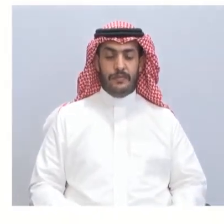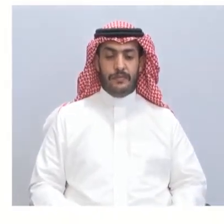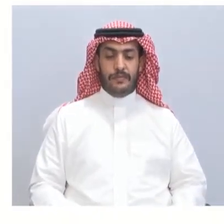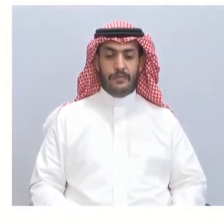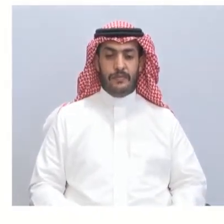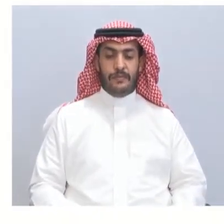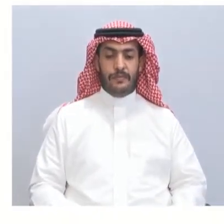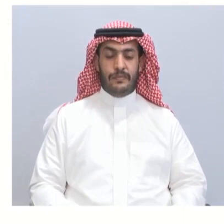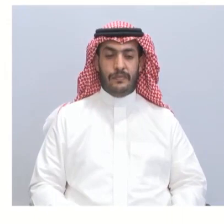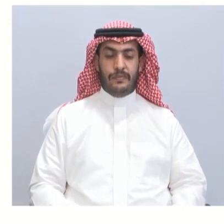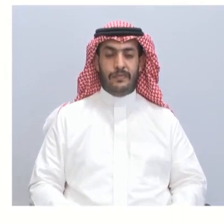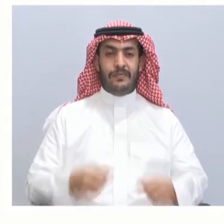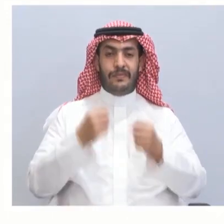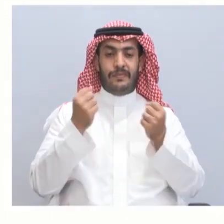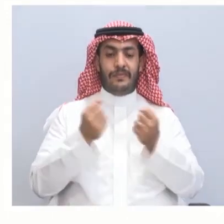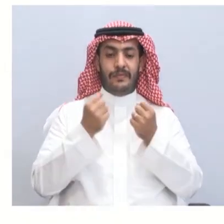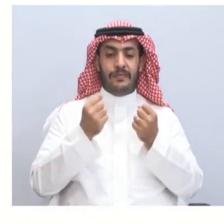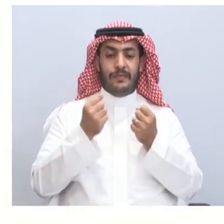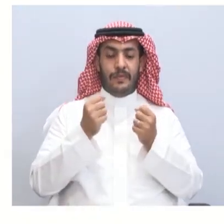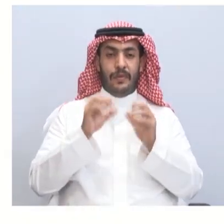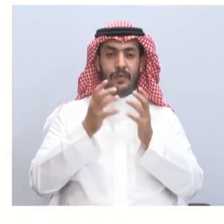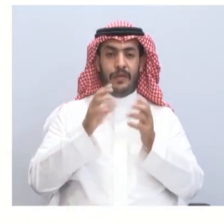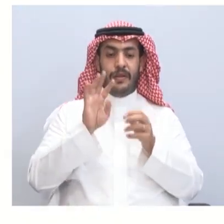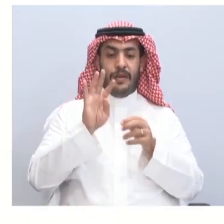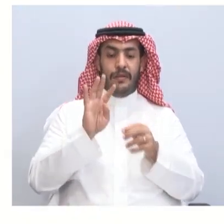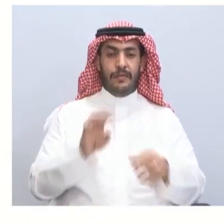الطلاب تقويم الوحده